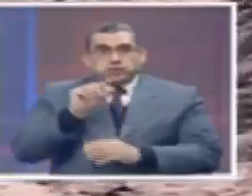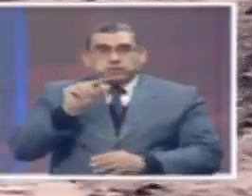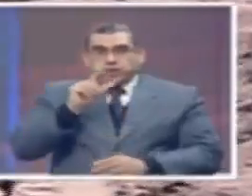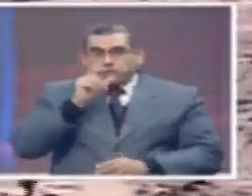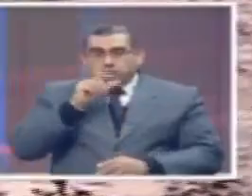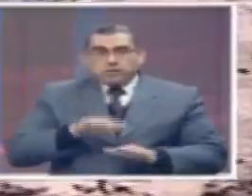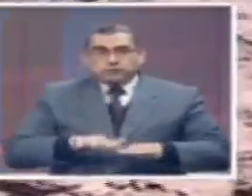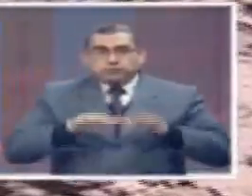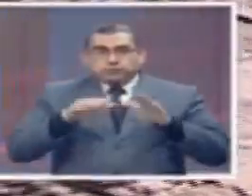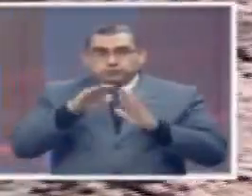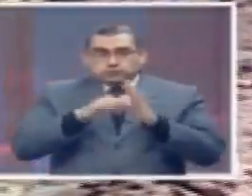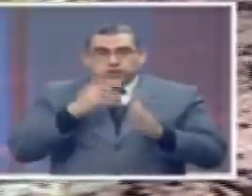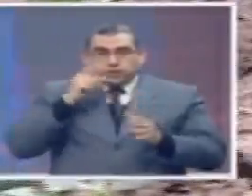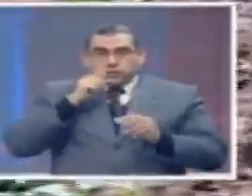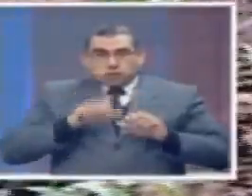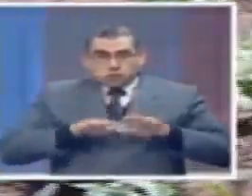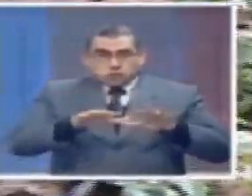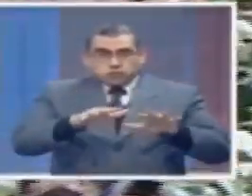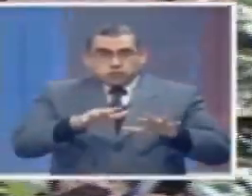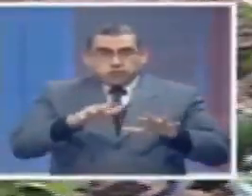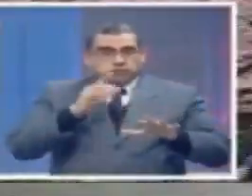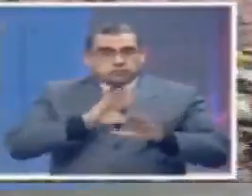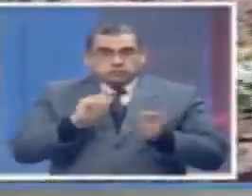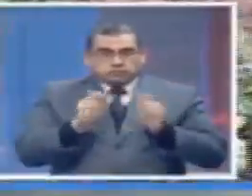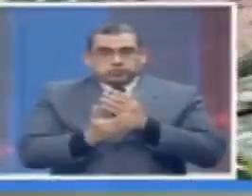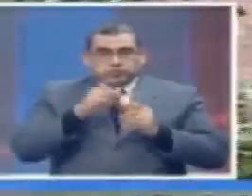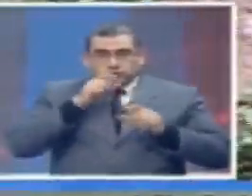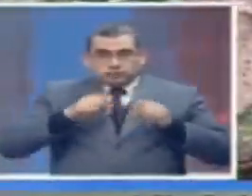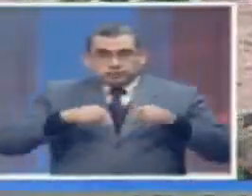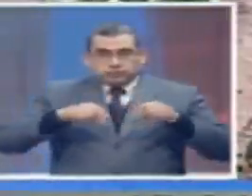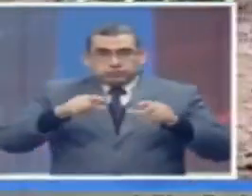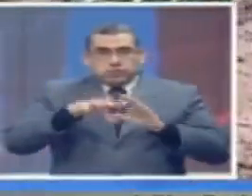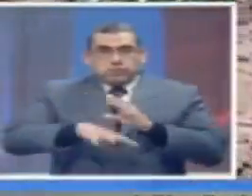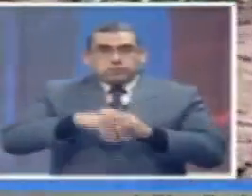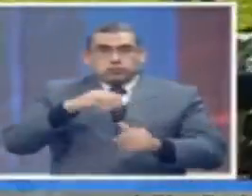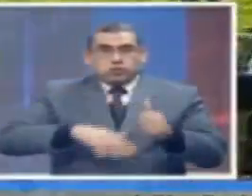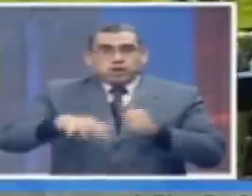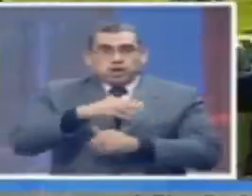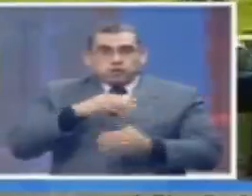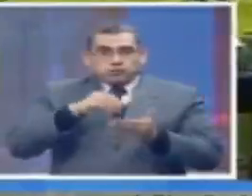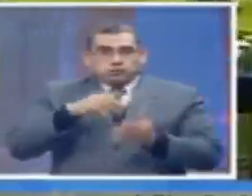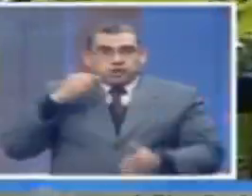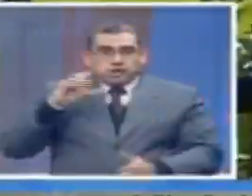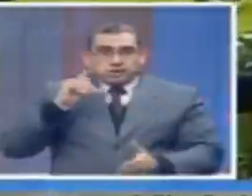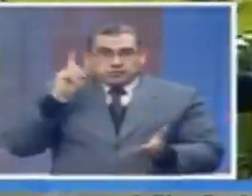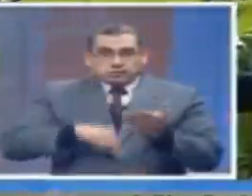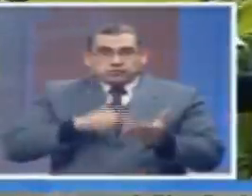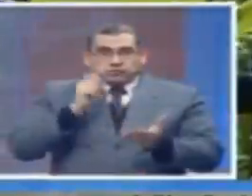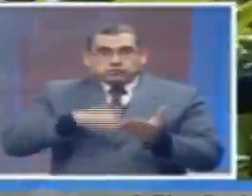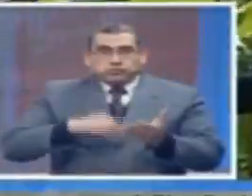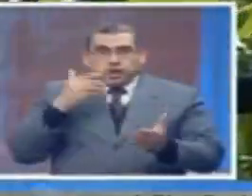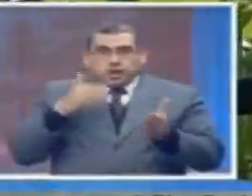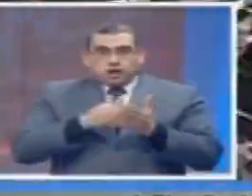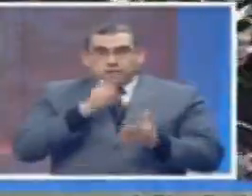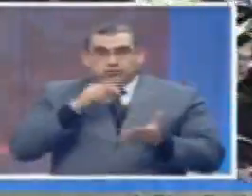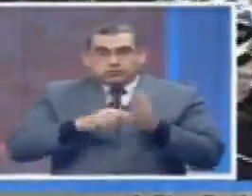الري والتحول من طريقه الغمر للطرق الحديثه احد المشروعات القوميه التي اطلقها الرئيس السيسي مؤخرا،